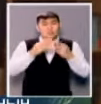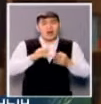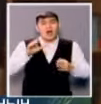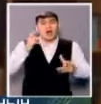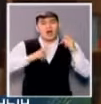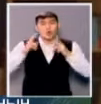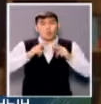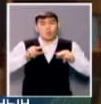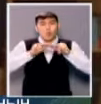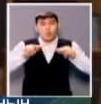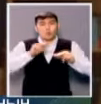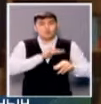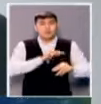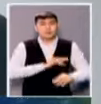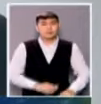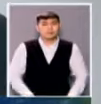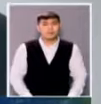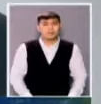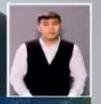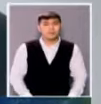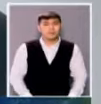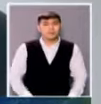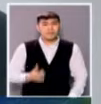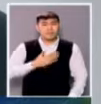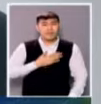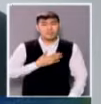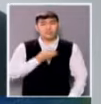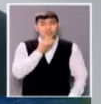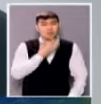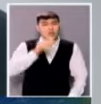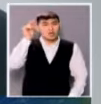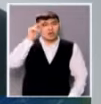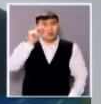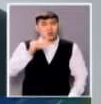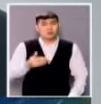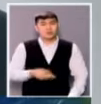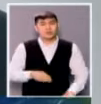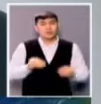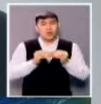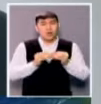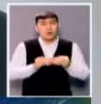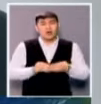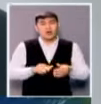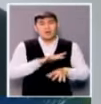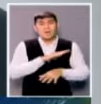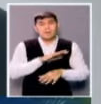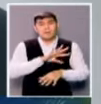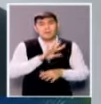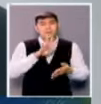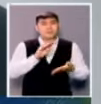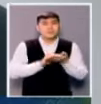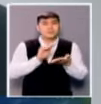атындағы Атырау университетінде еңбек етеді. Мен өте жақсы оқыдым. Мектепте бірден 10 класқа шейін кілең беспен оқыдым.